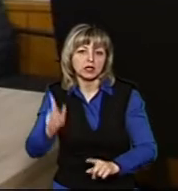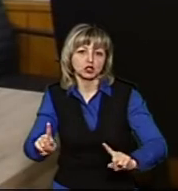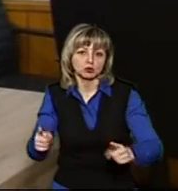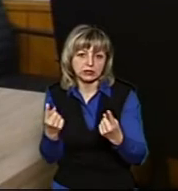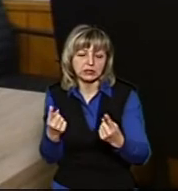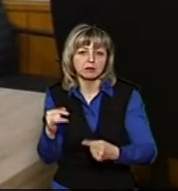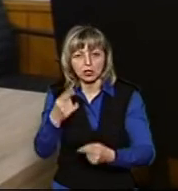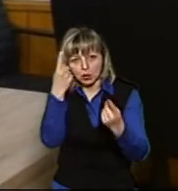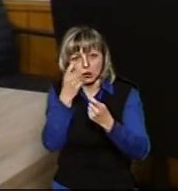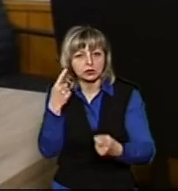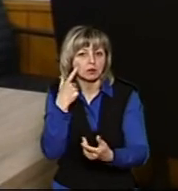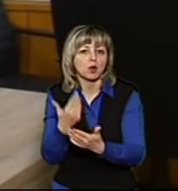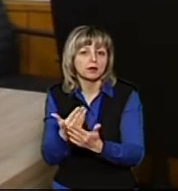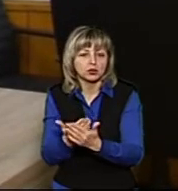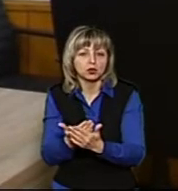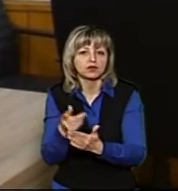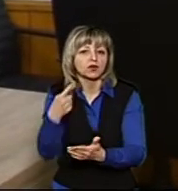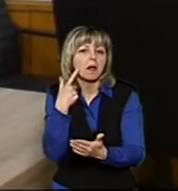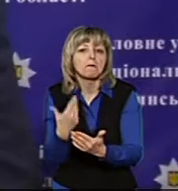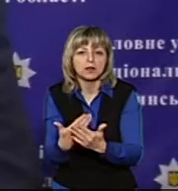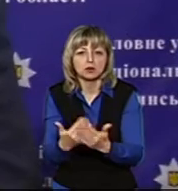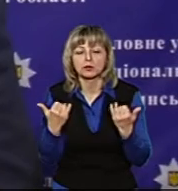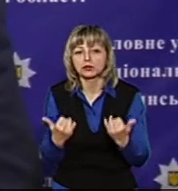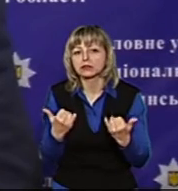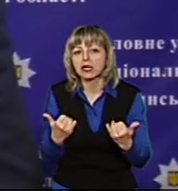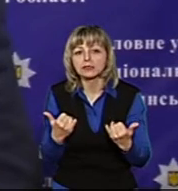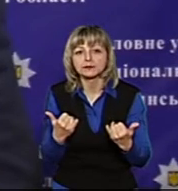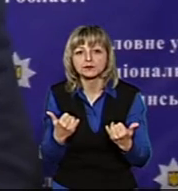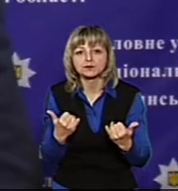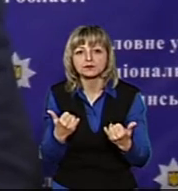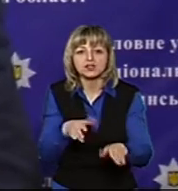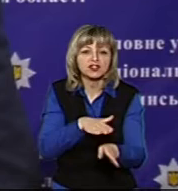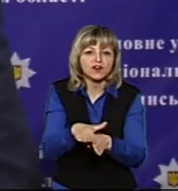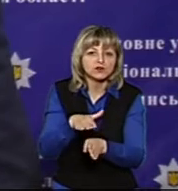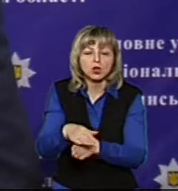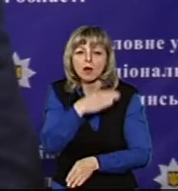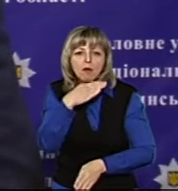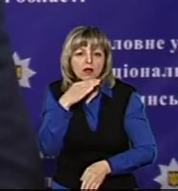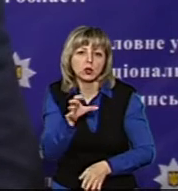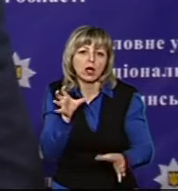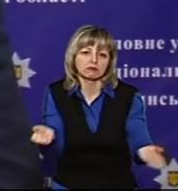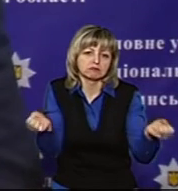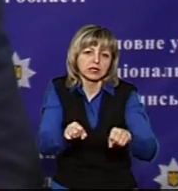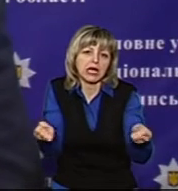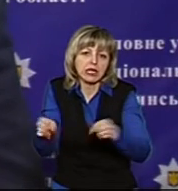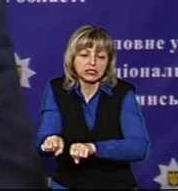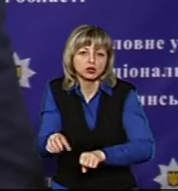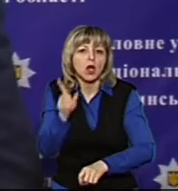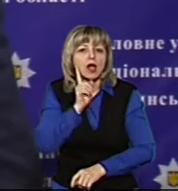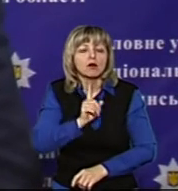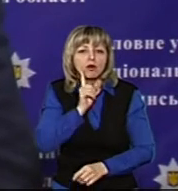і оголосити про підозру. Вони підозрюються зараз в скоєнні багатьох крадіжок, і поки вони